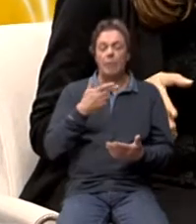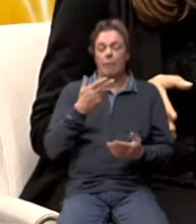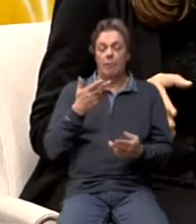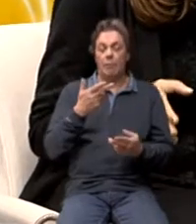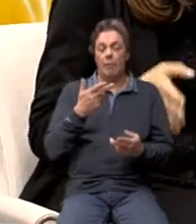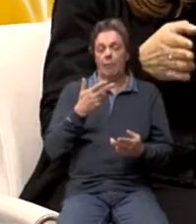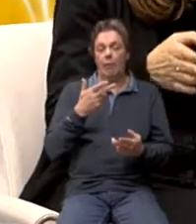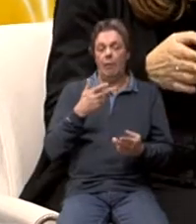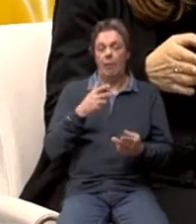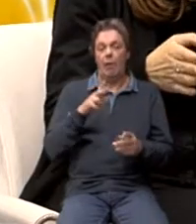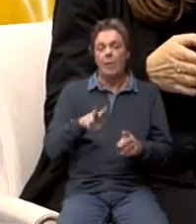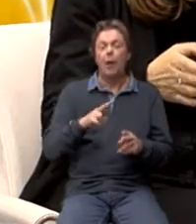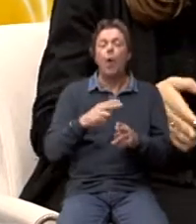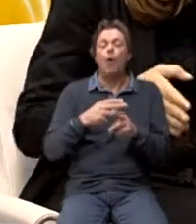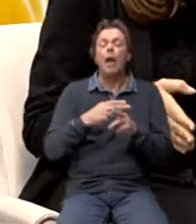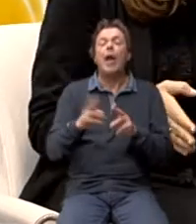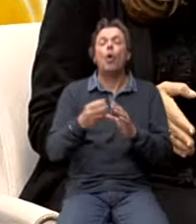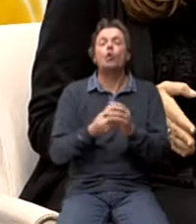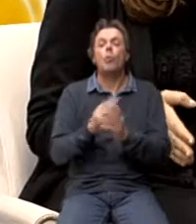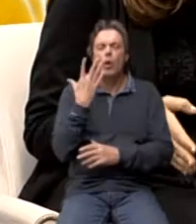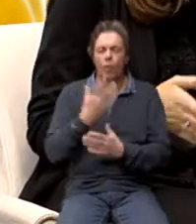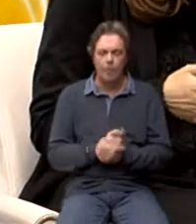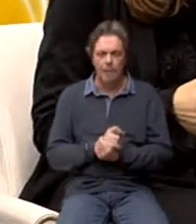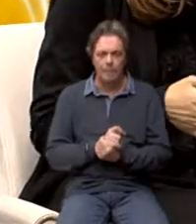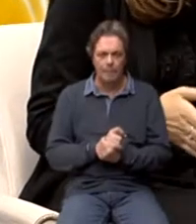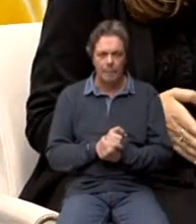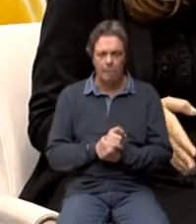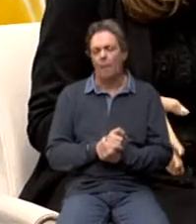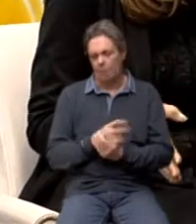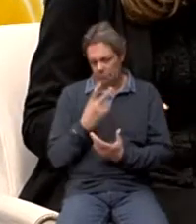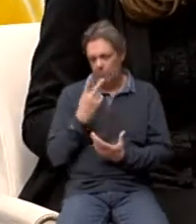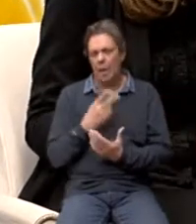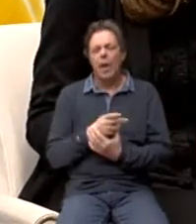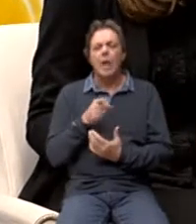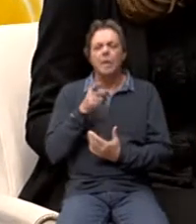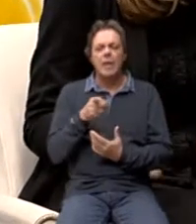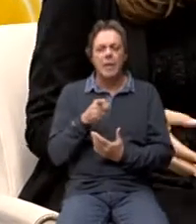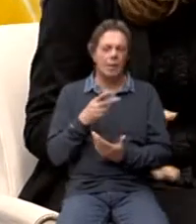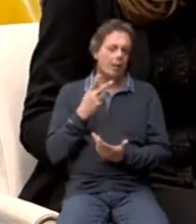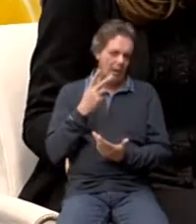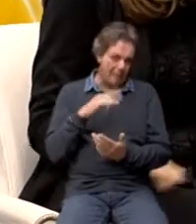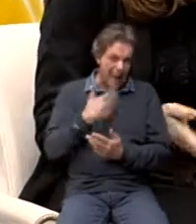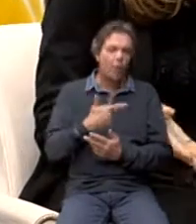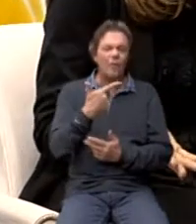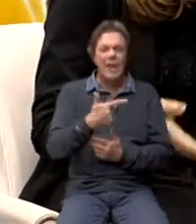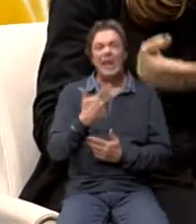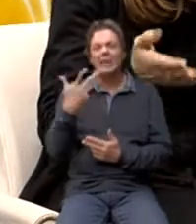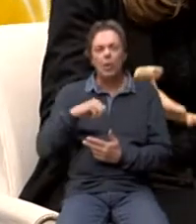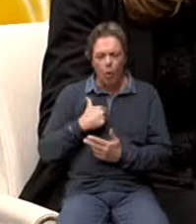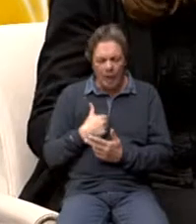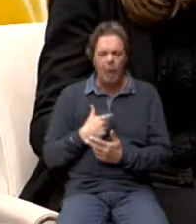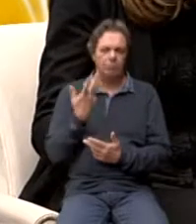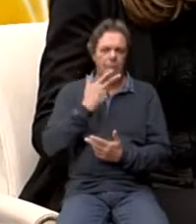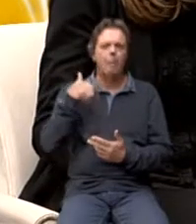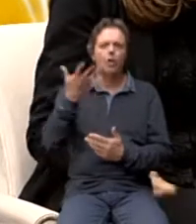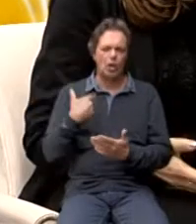ekološki da kažem. Znači status prijelazno razdoblje i status ekološki. Nakon 2 odnosno 3 godine vi imate status ekološki jer i možete staviti znak i prodati